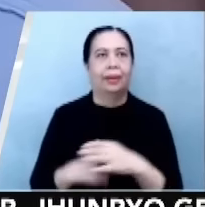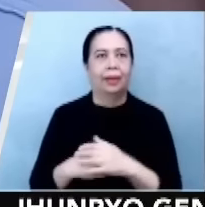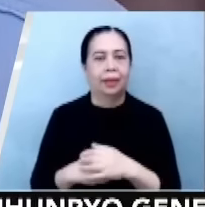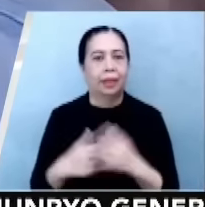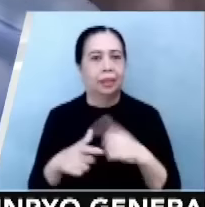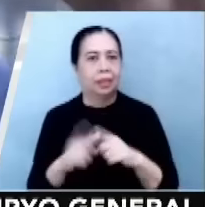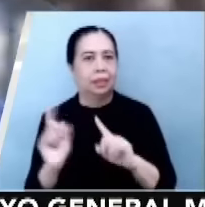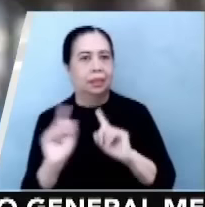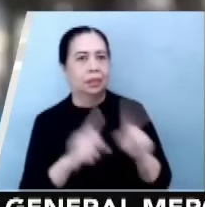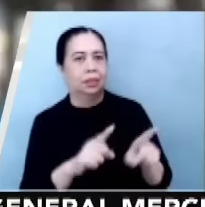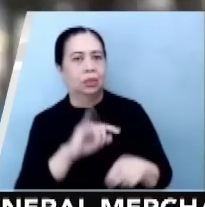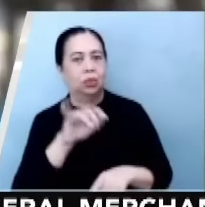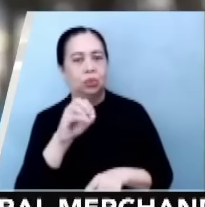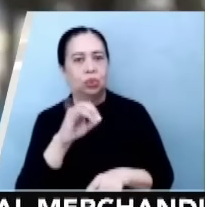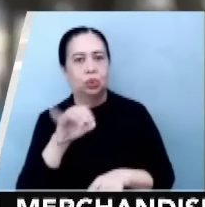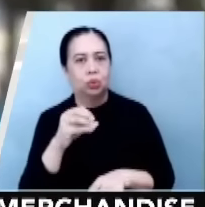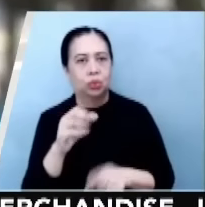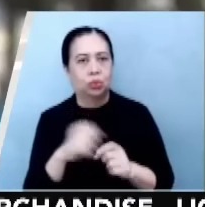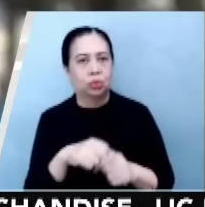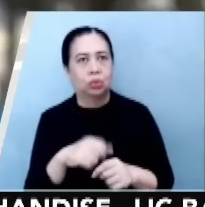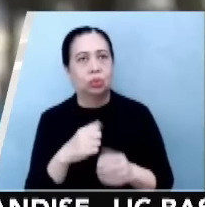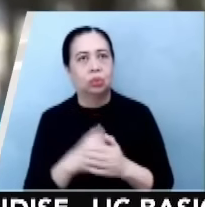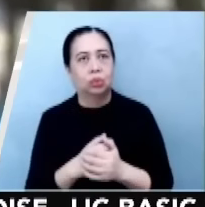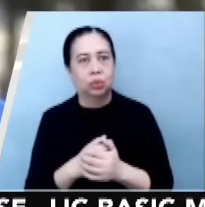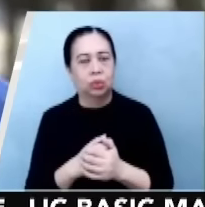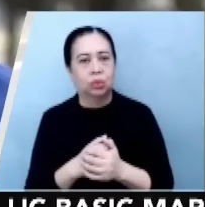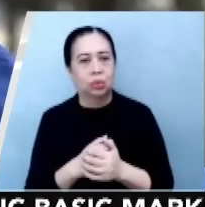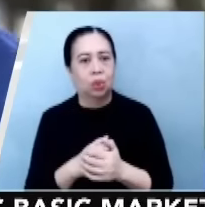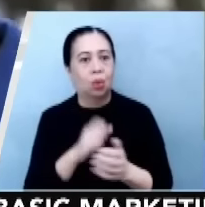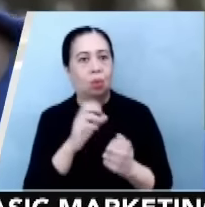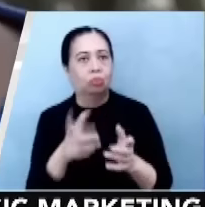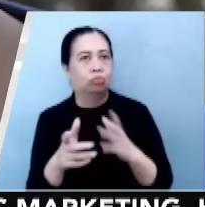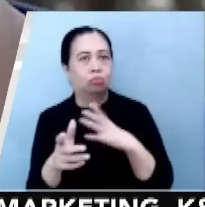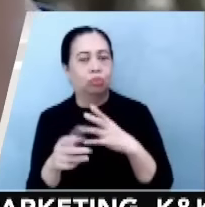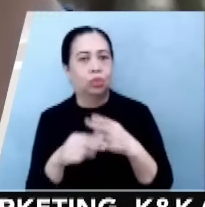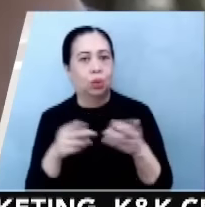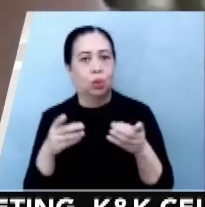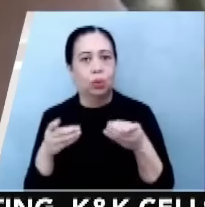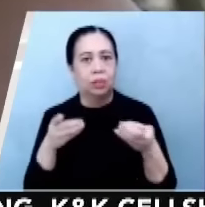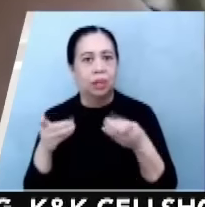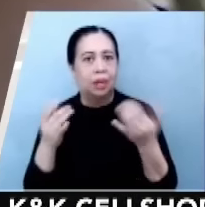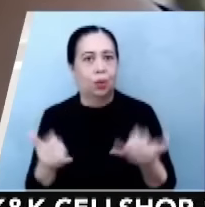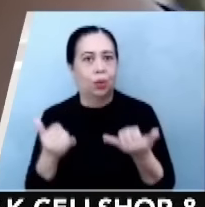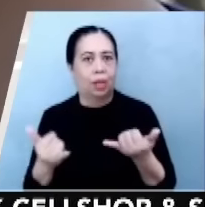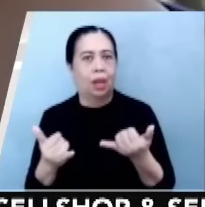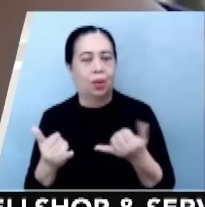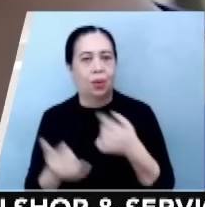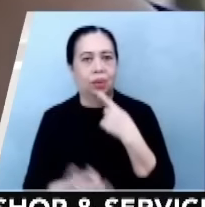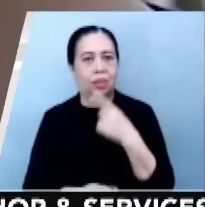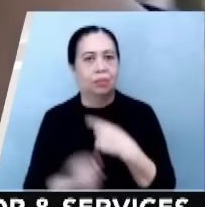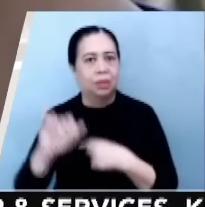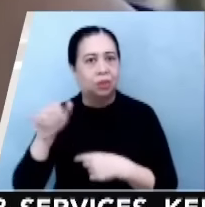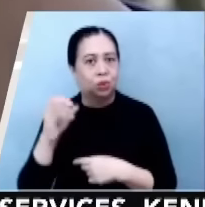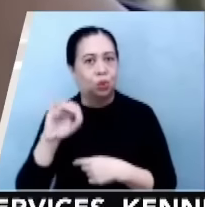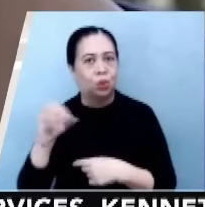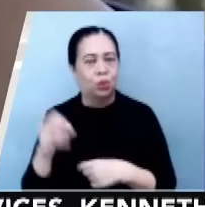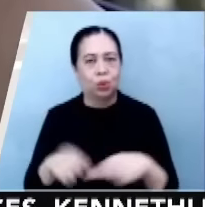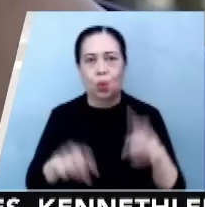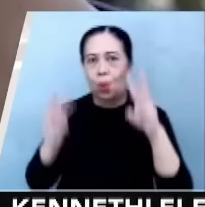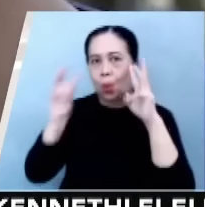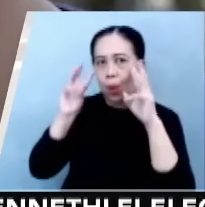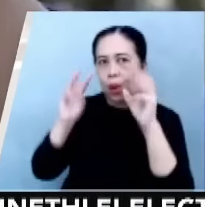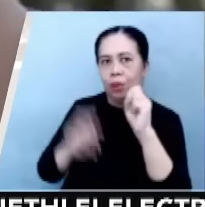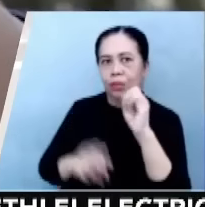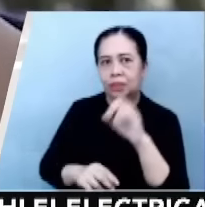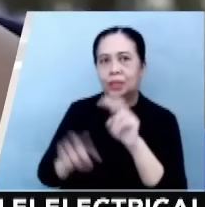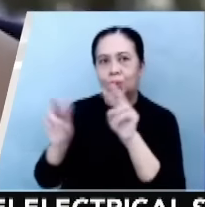Jojo, yes soon, ikakas kita, nagdidilik ako now, sabi ni Jojo. Wow sir, looking forward to